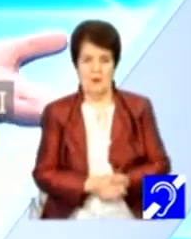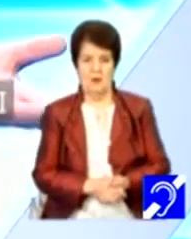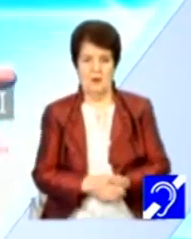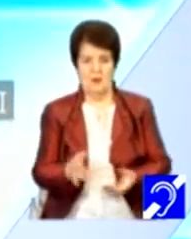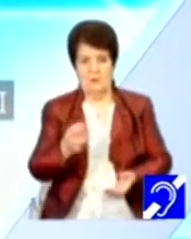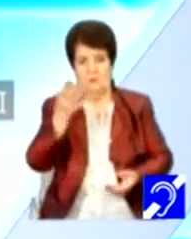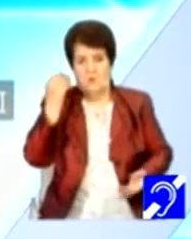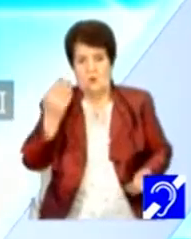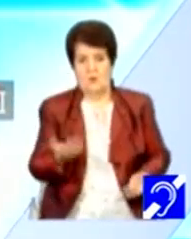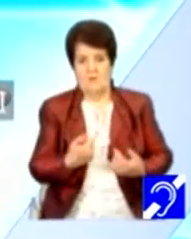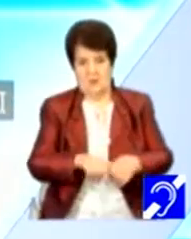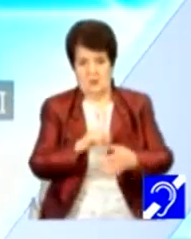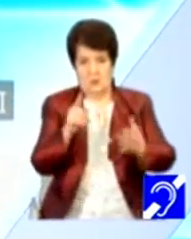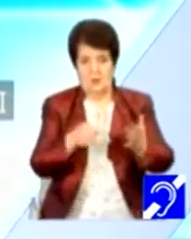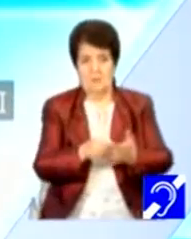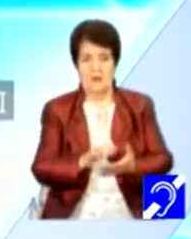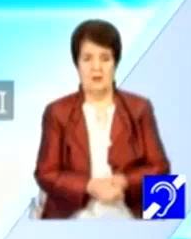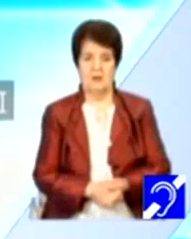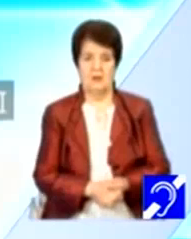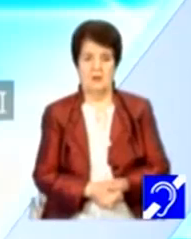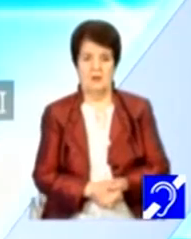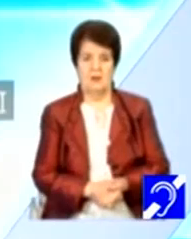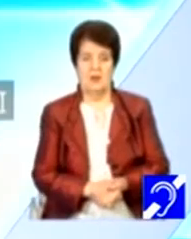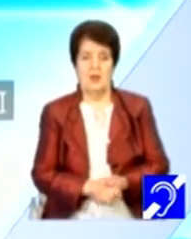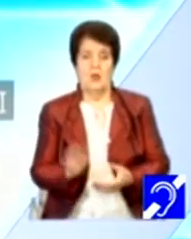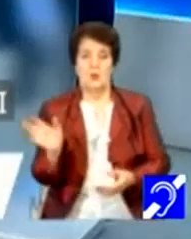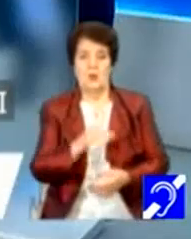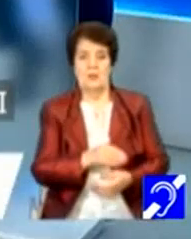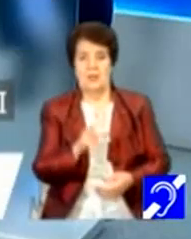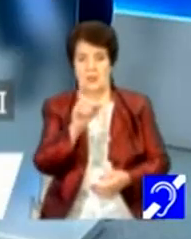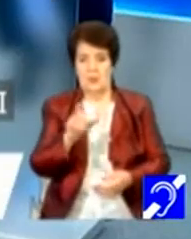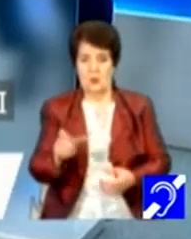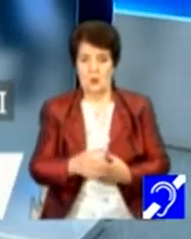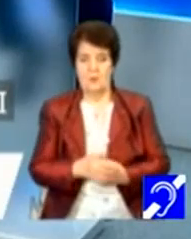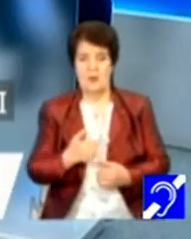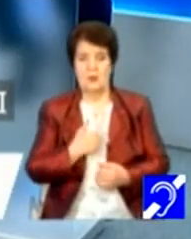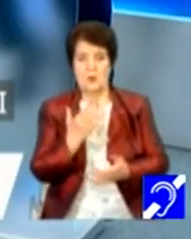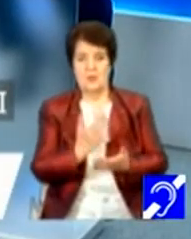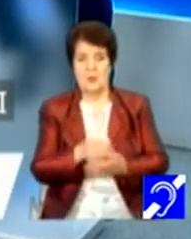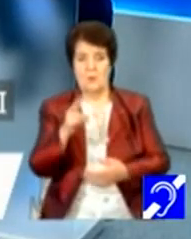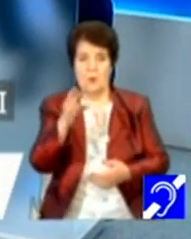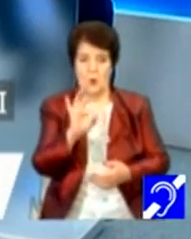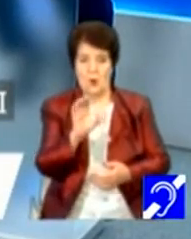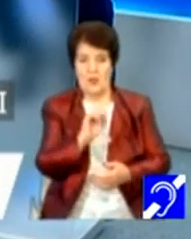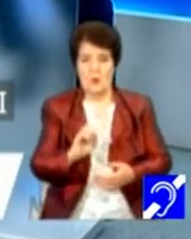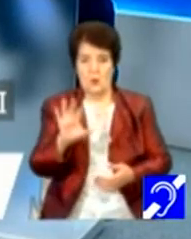Moldova, așa că asta e o întrebare. Lumea trebuie să știe, toată lumea, acum vă dați seama că noi suntem partid pro-european.